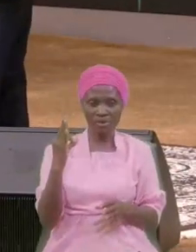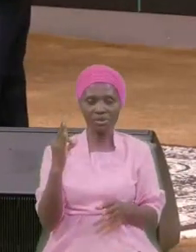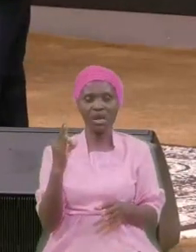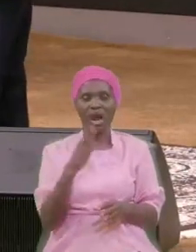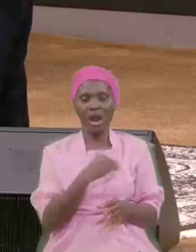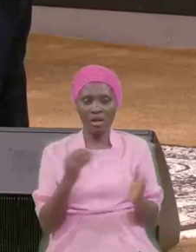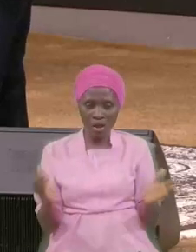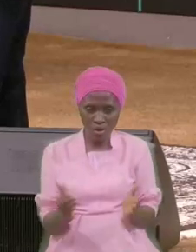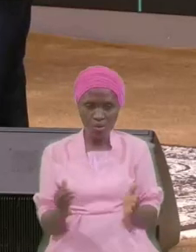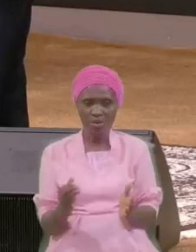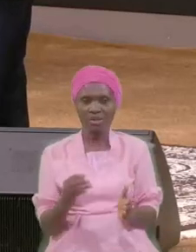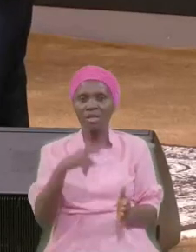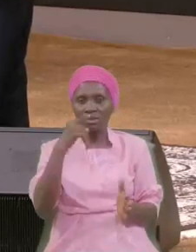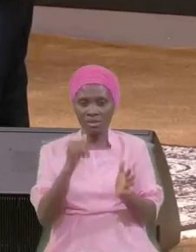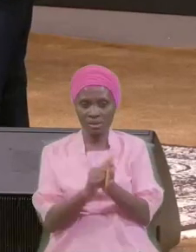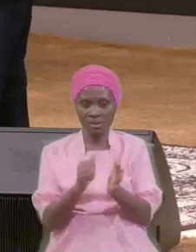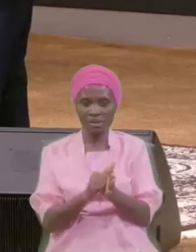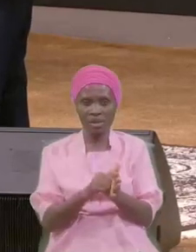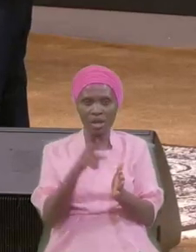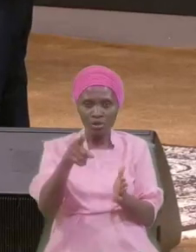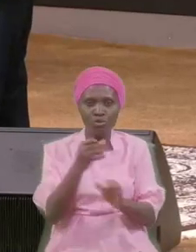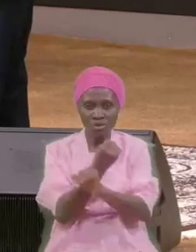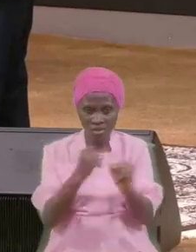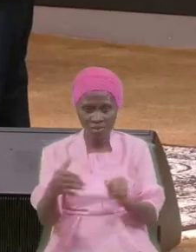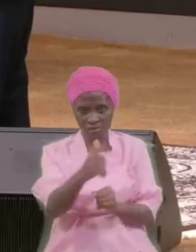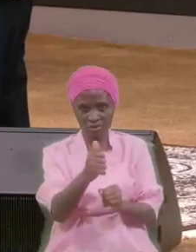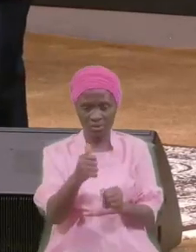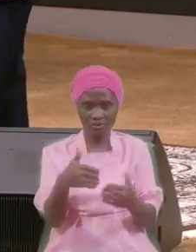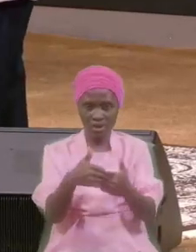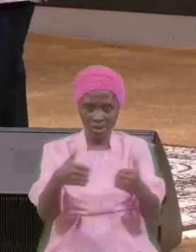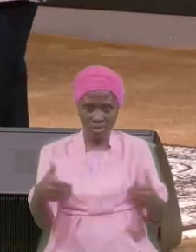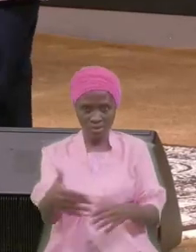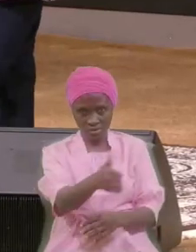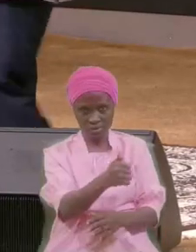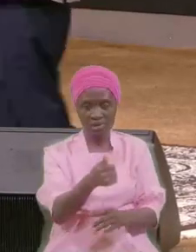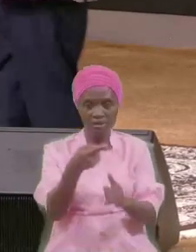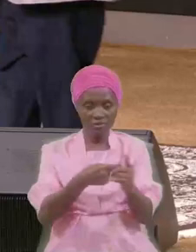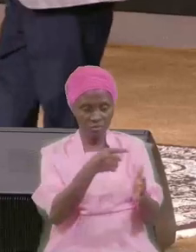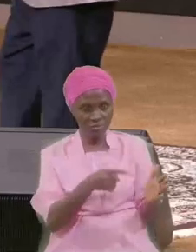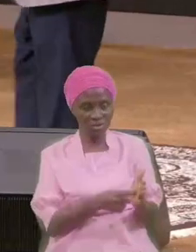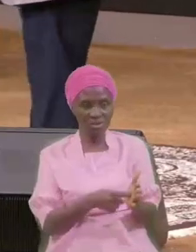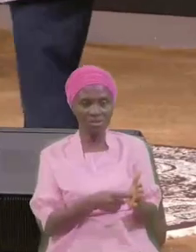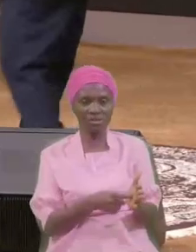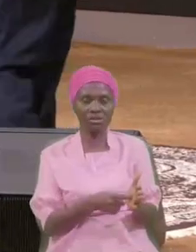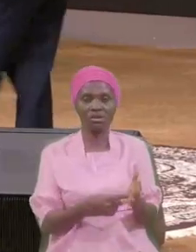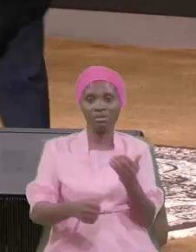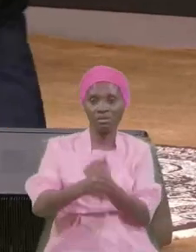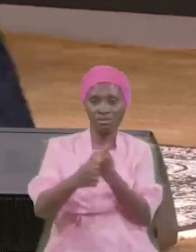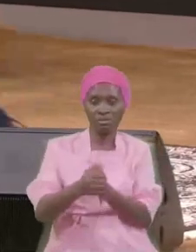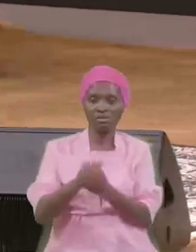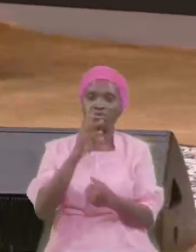les exhortait, disant, sauvez-vous, séparez-vous, sauvez-vous de cette